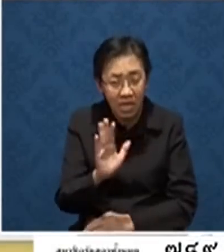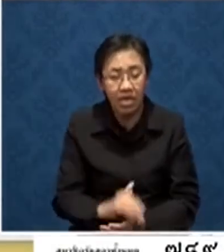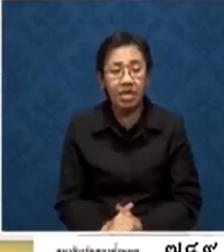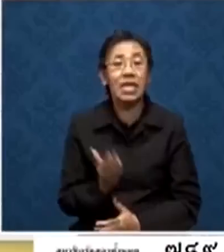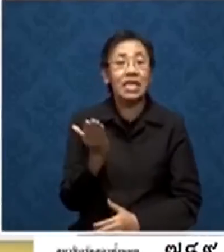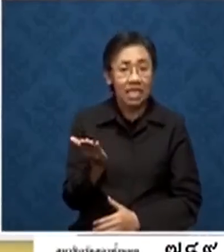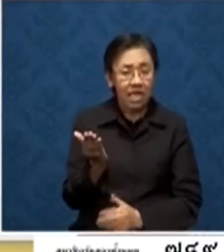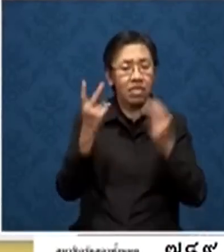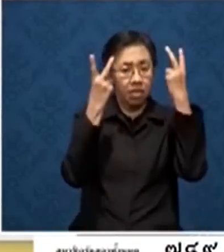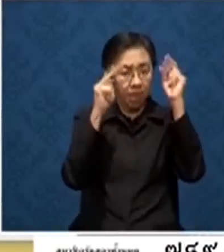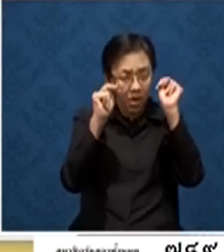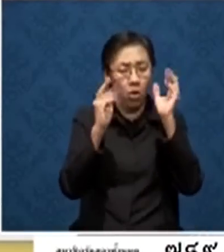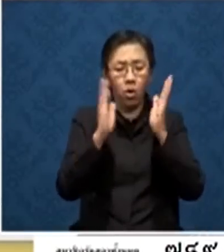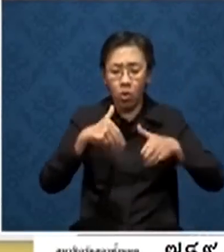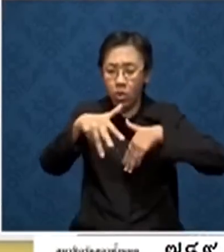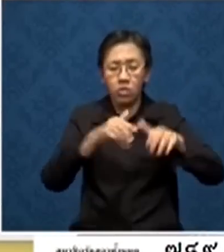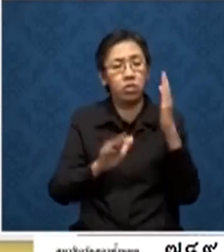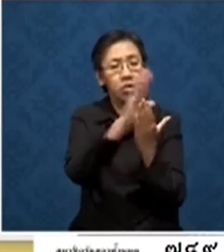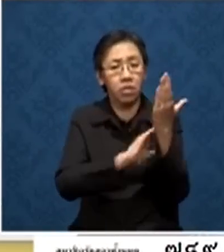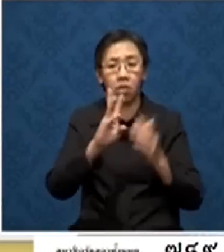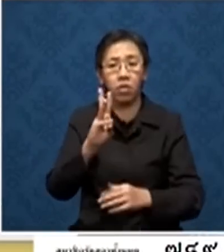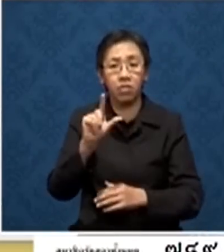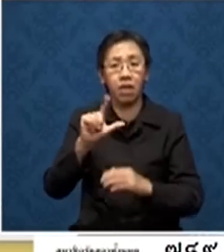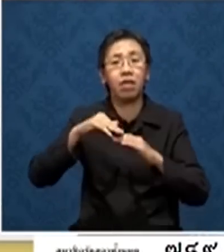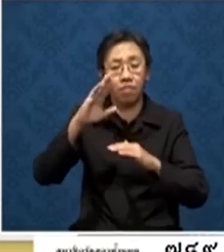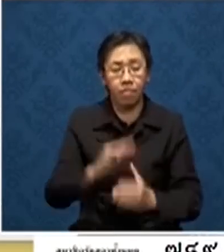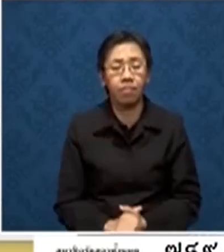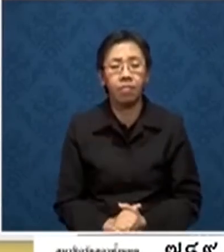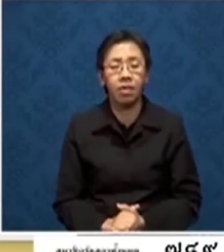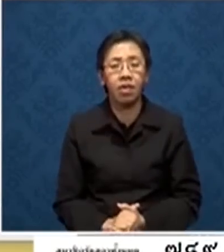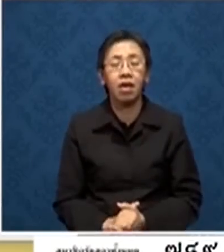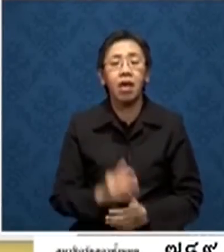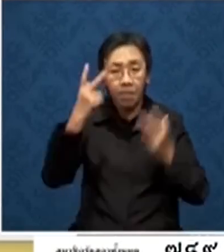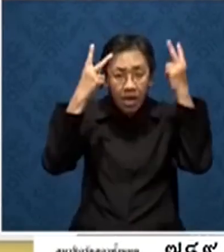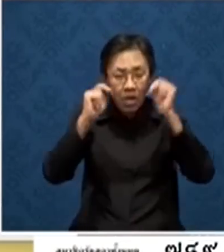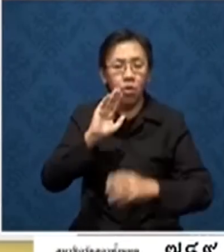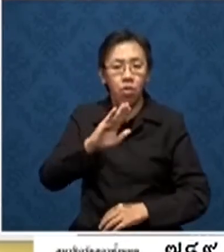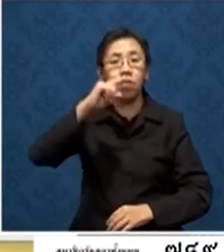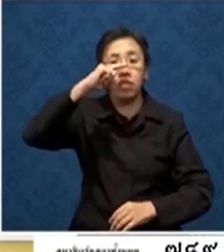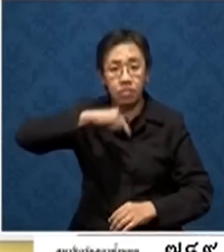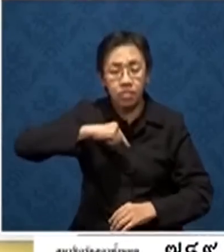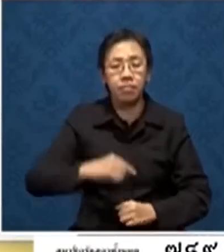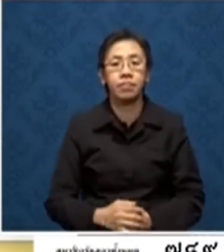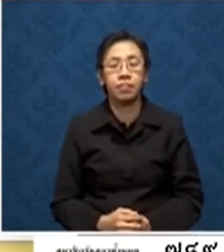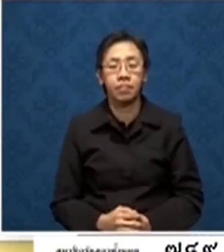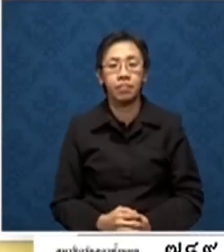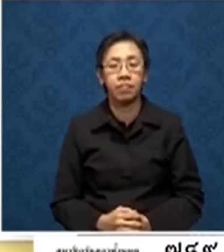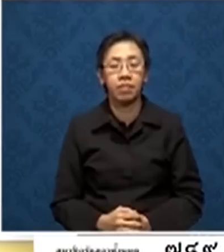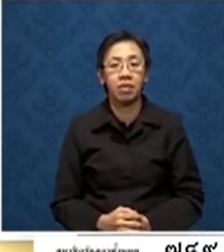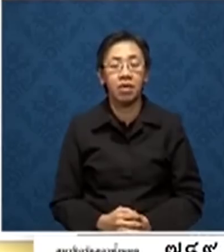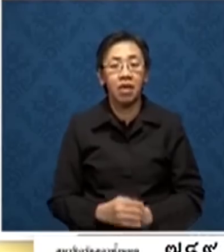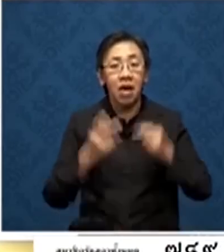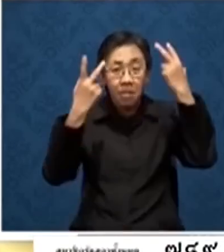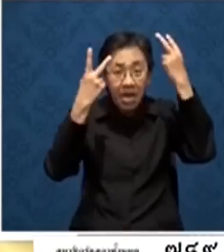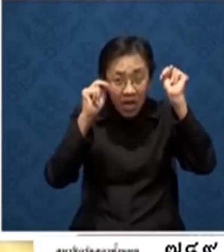ของคน 60กว่าล้านคนท่านต้องเป็นนายกของประเทศไทยท่านต้องไม่ได้เป็นนายก